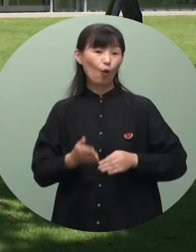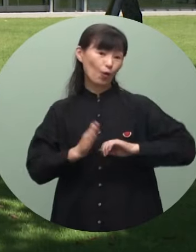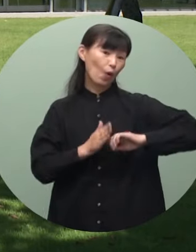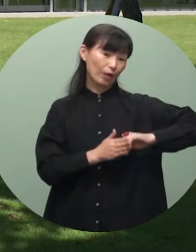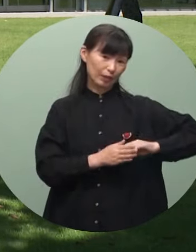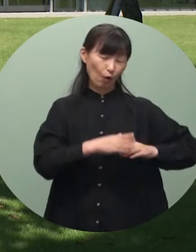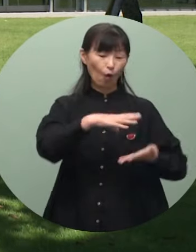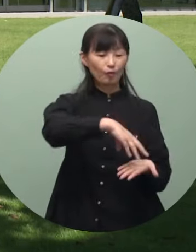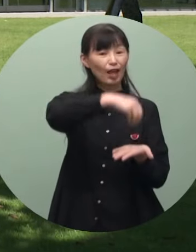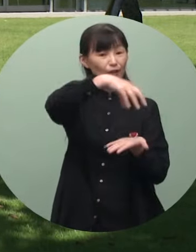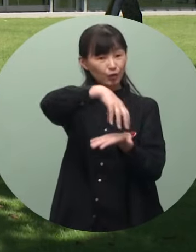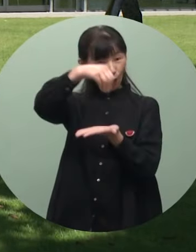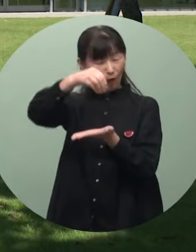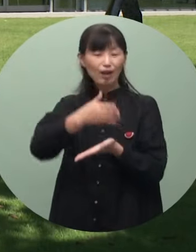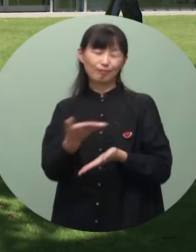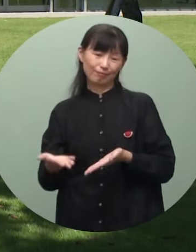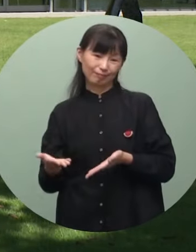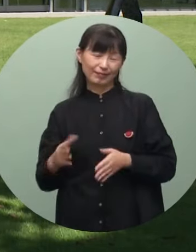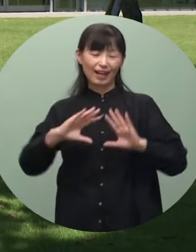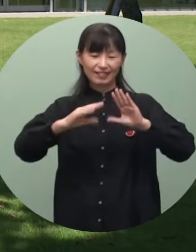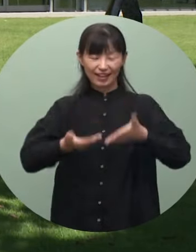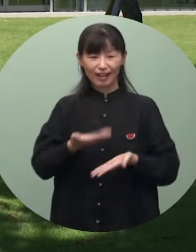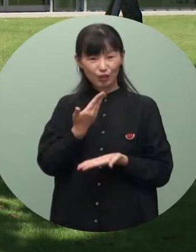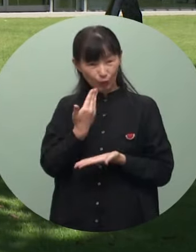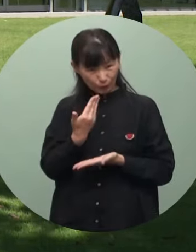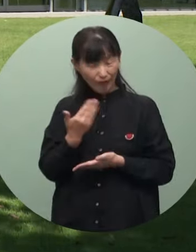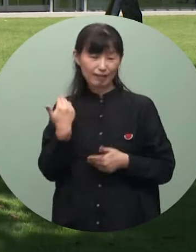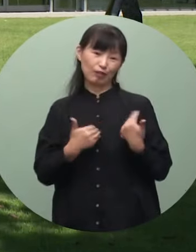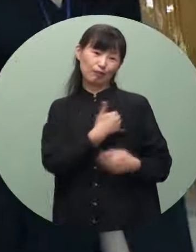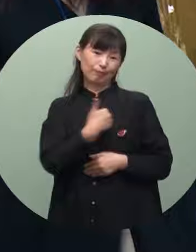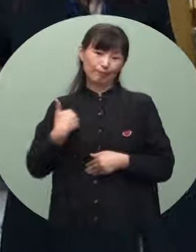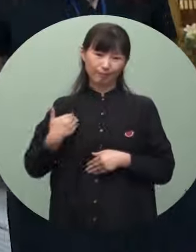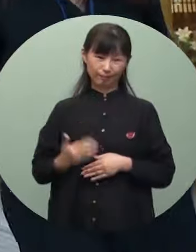が配置されます、はい、世界の食が楽しめます、ね、